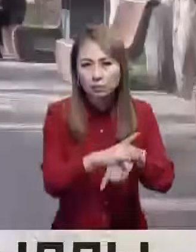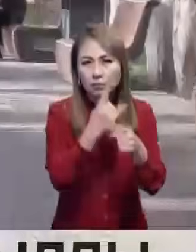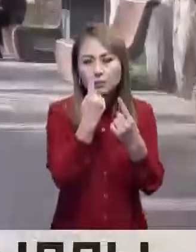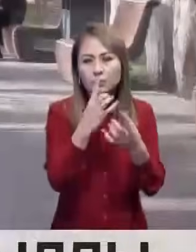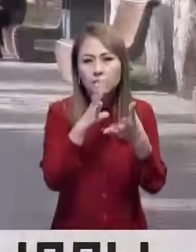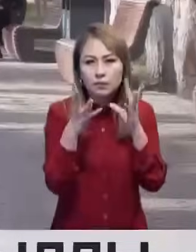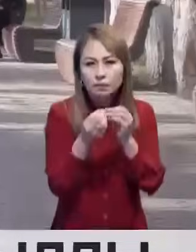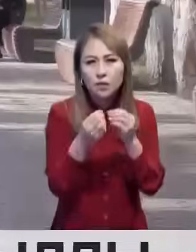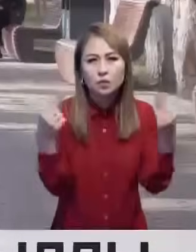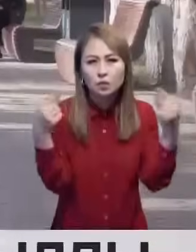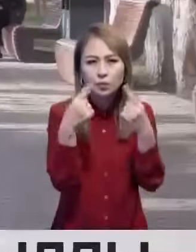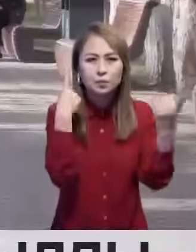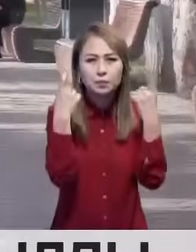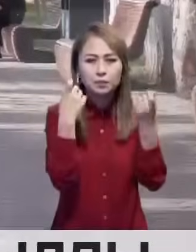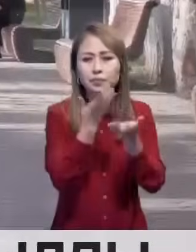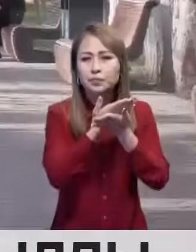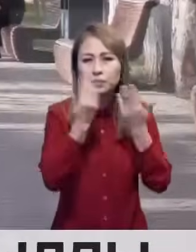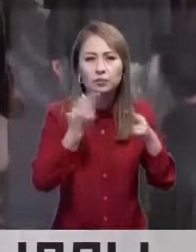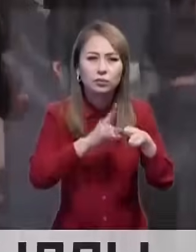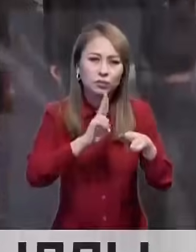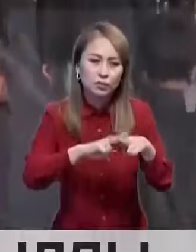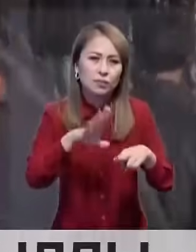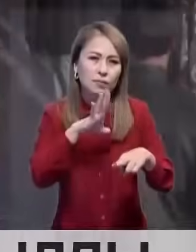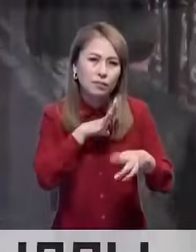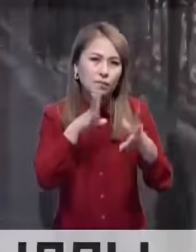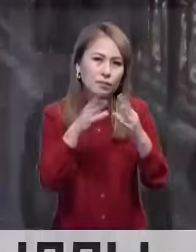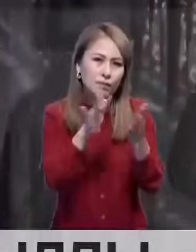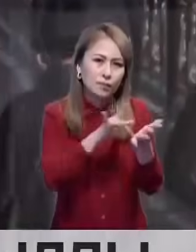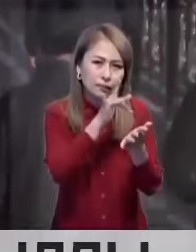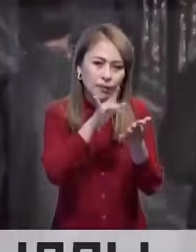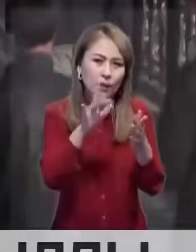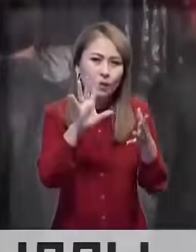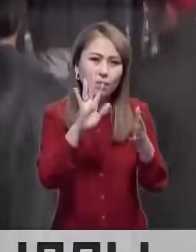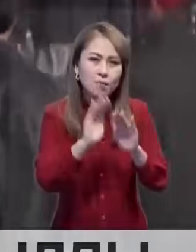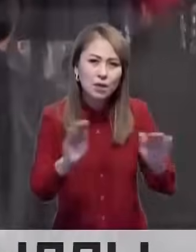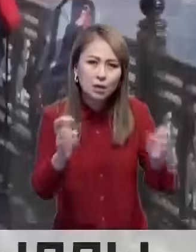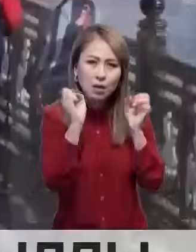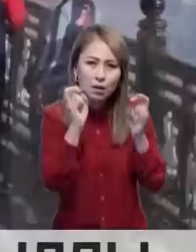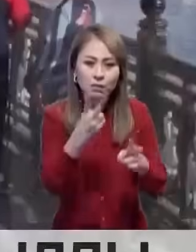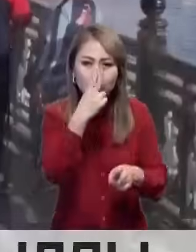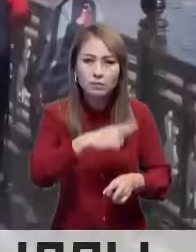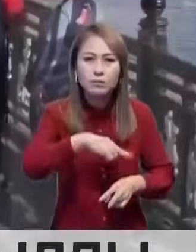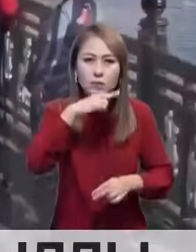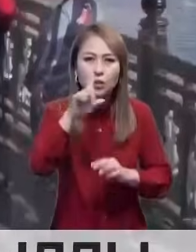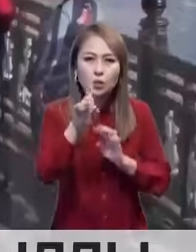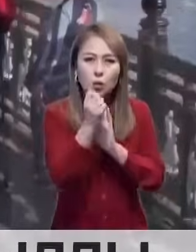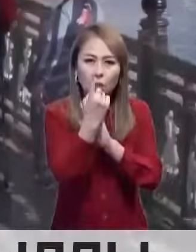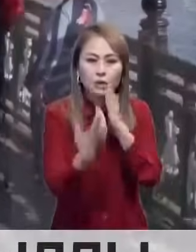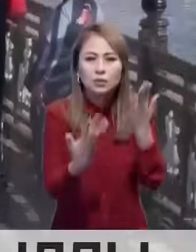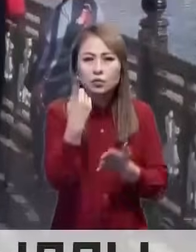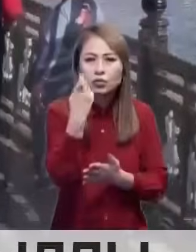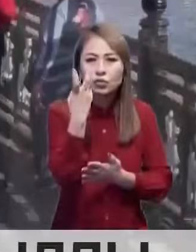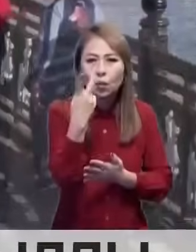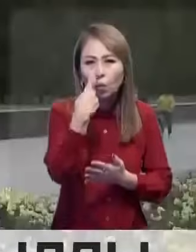тиісті мекемеге дер кезінде хабар бермейтінін атап өткен. Сондықтан уәкіл балаға қауіп төніп тұрған байқасаңыз, 111 немесе